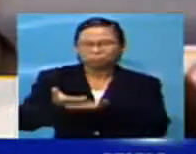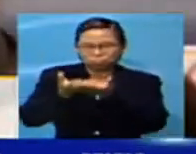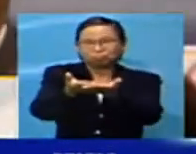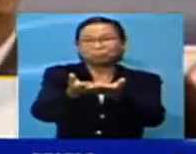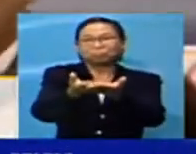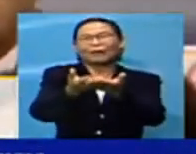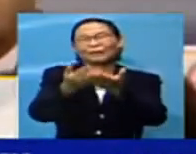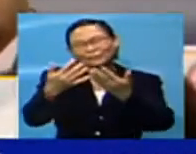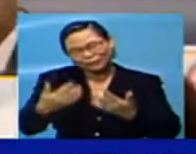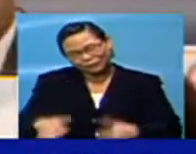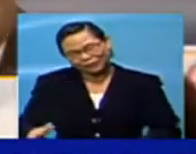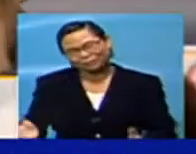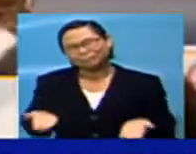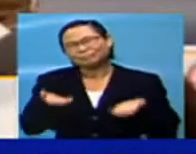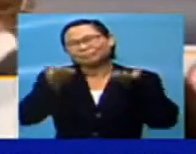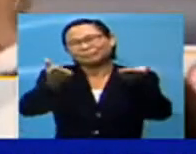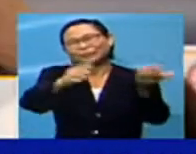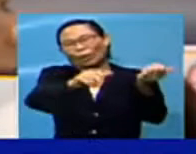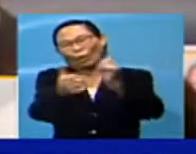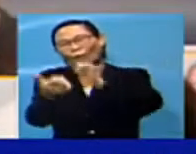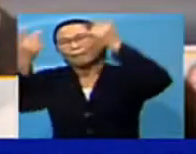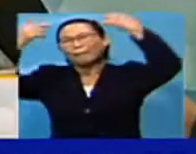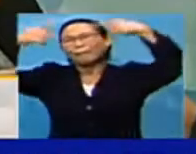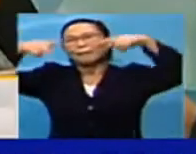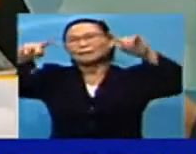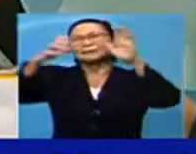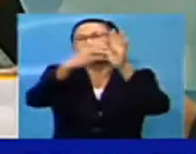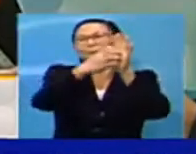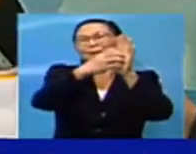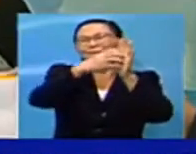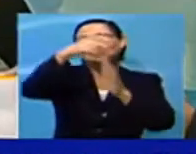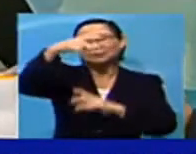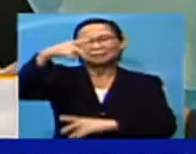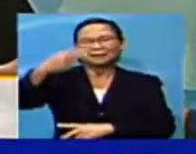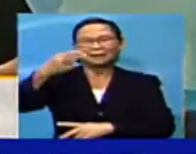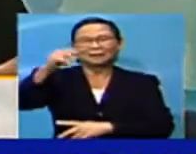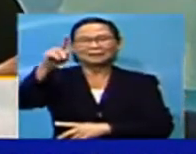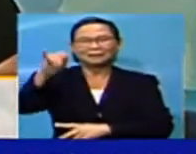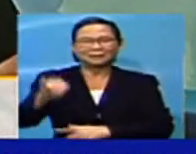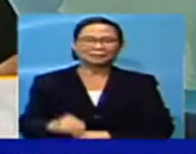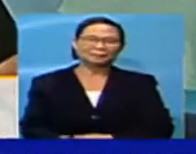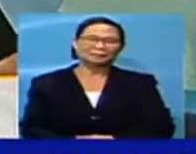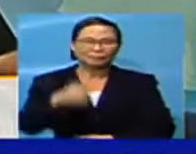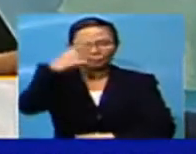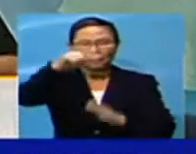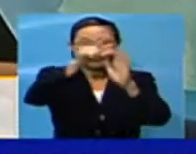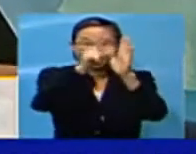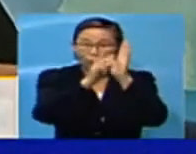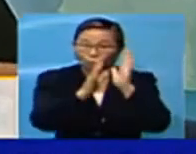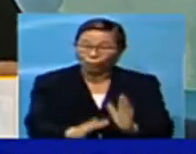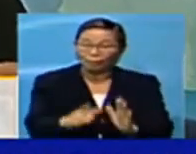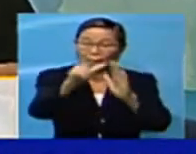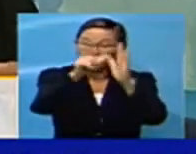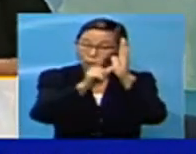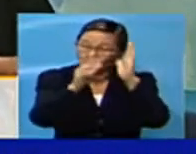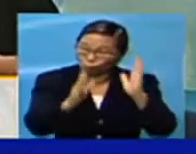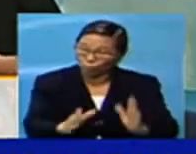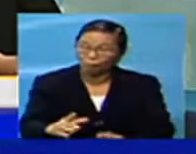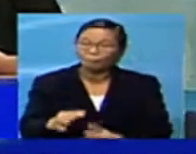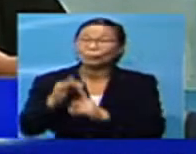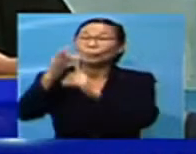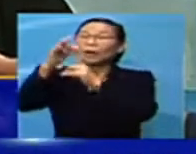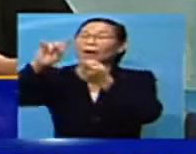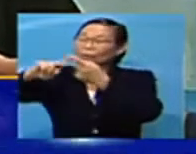akhirnya berjaya dibentangkan oleh Presiden Parti Terbabit. Jadi bagi peguam-peguam kita yang terutama